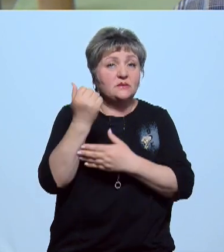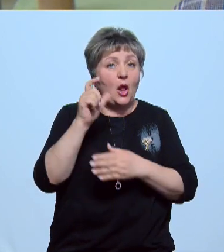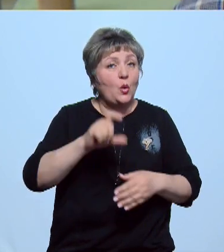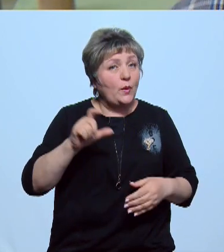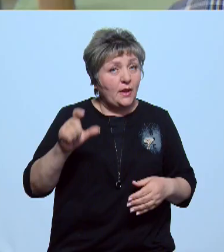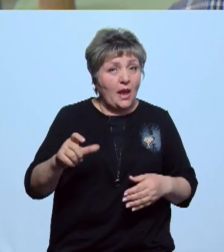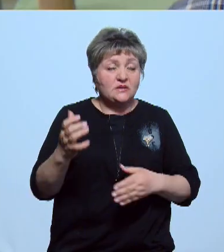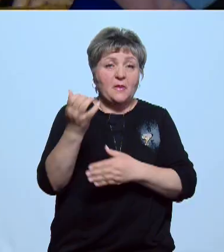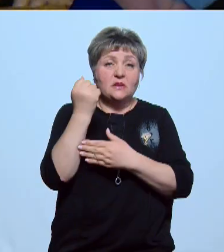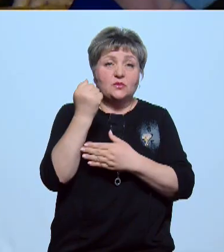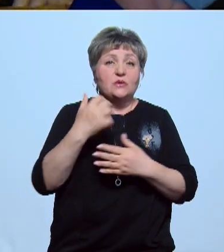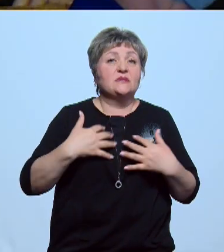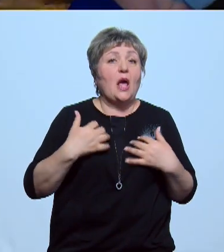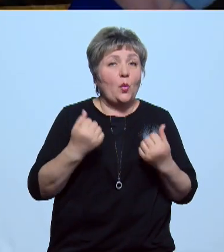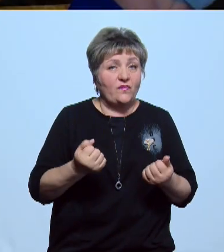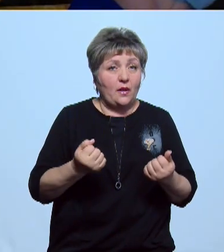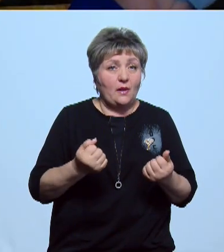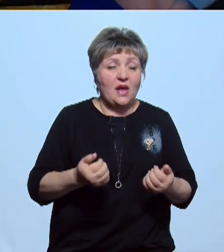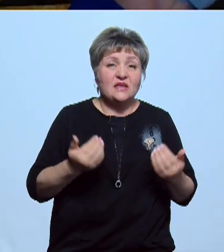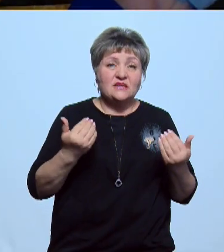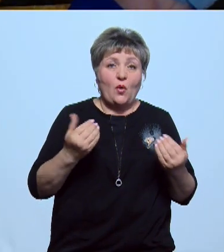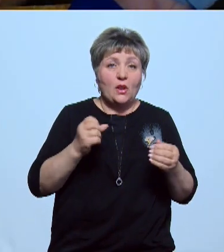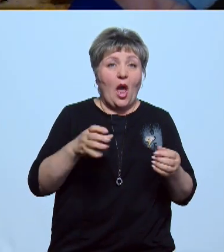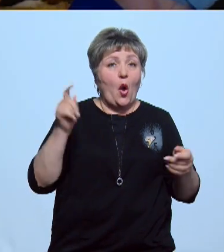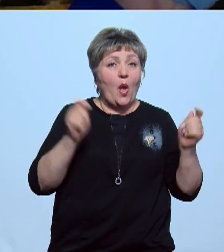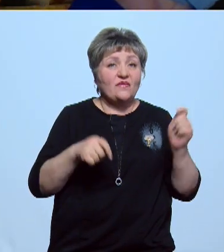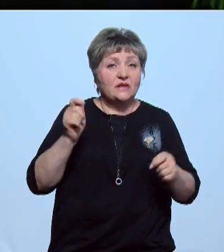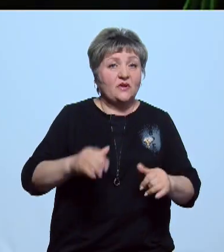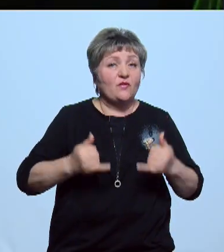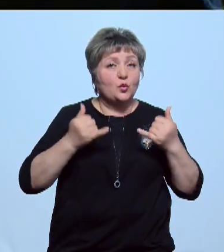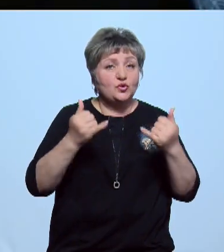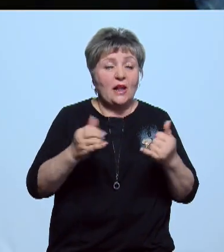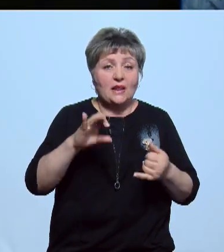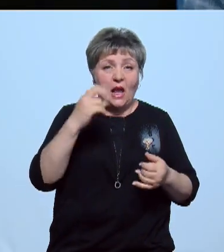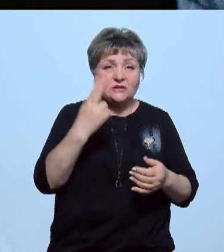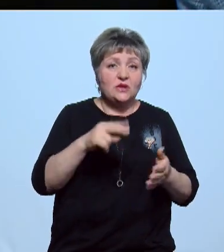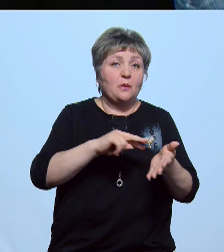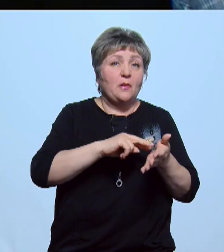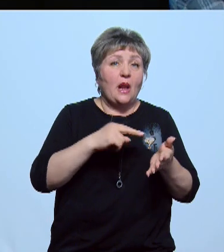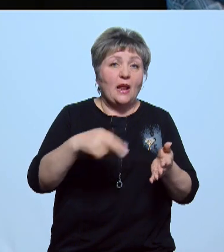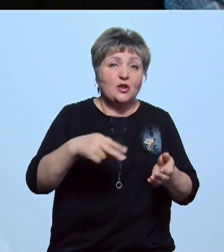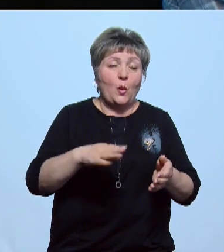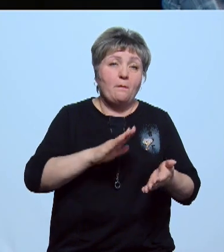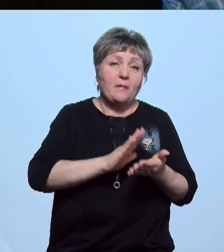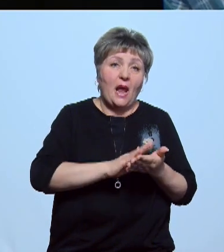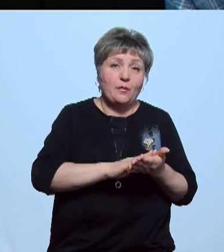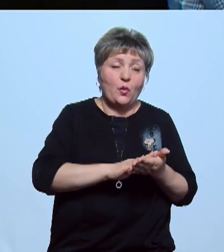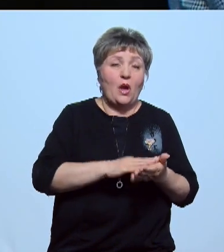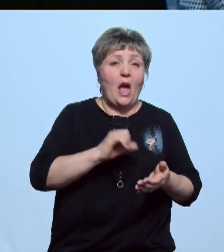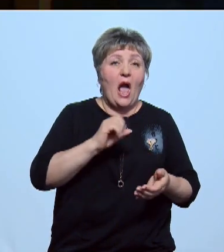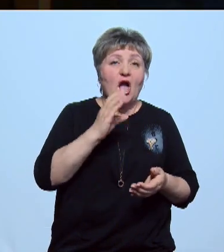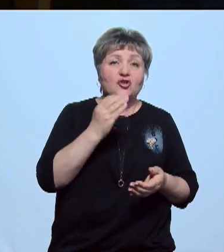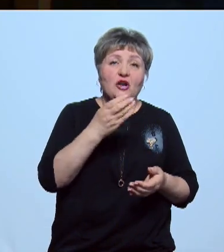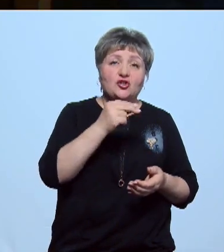людей, спасал их здоровье. Сегодня на конференции вручили и национальную литературную премию имени Ашальчи